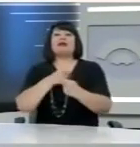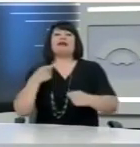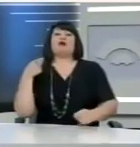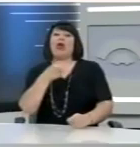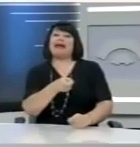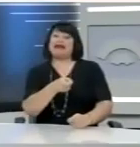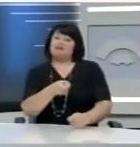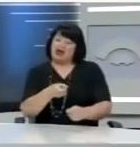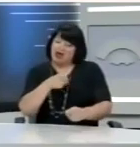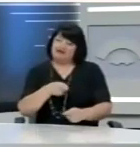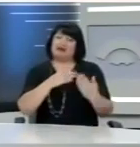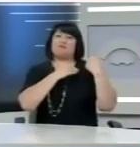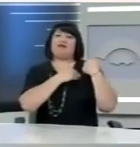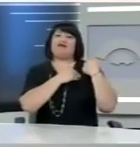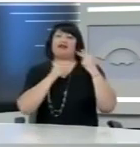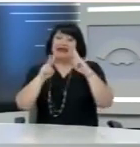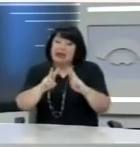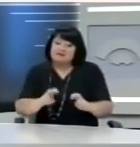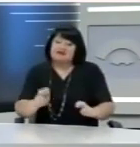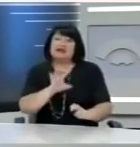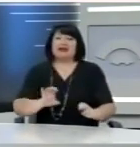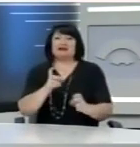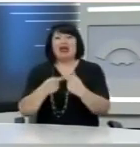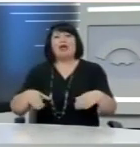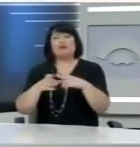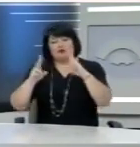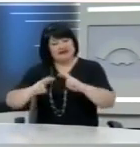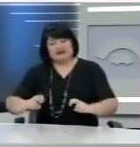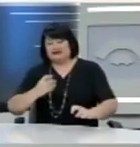εγκλήματος, το οποίο να μπορεί να κάνει τη δουλειά που καμία εξεταστική επιτροπή της Βουλής δεν μπορεί να κάνει.